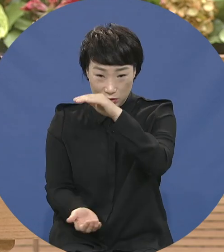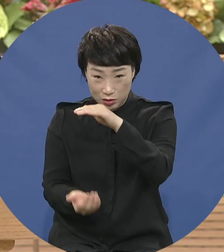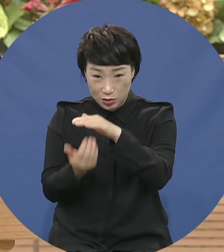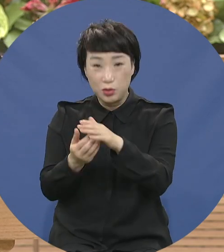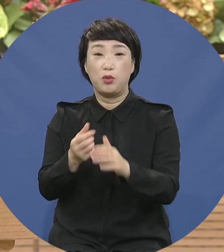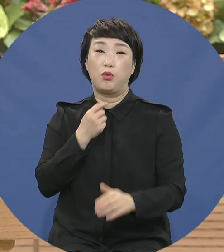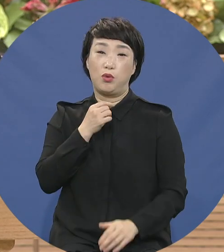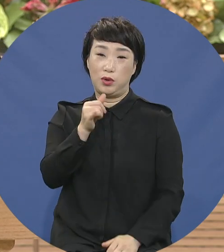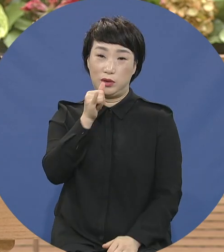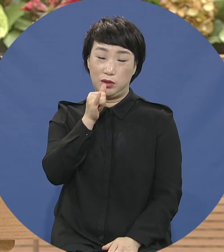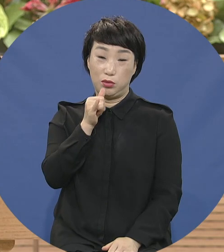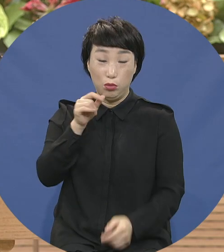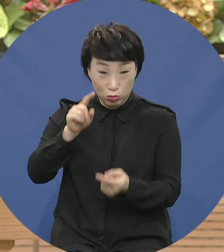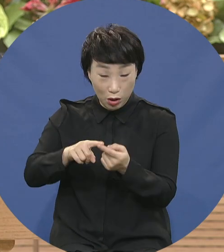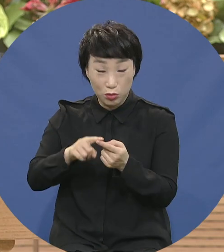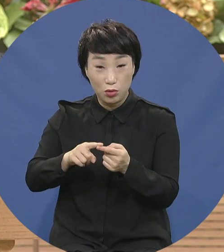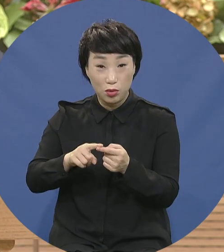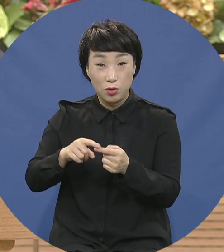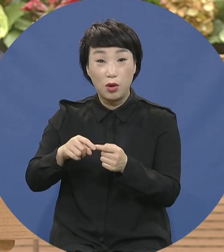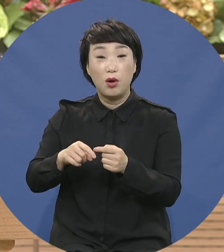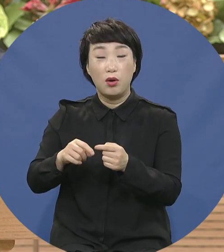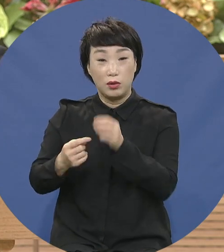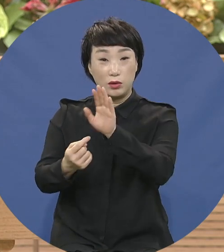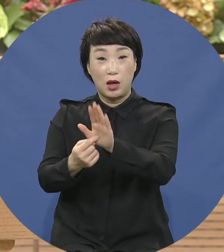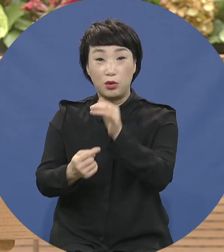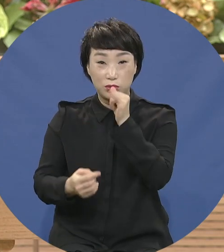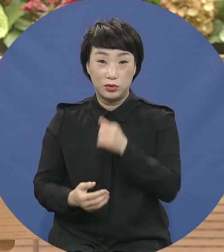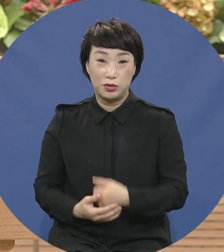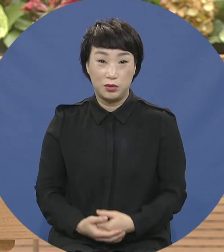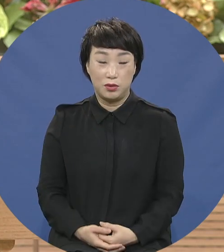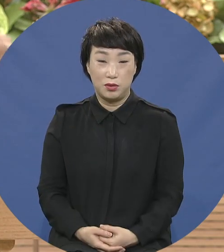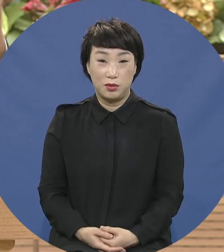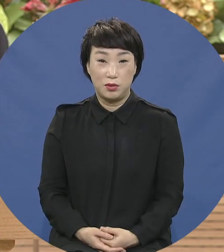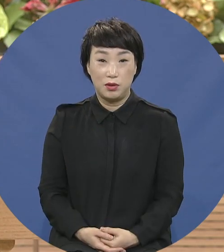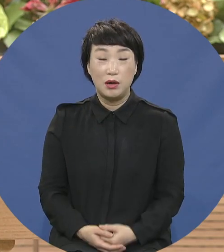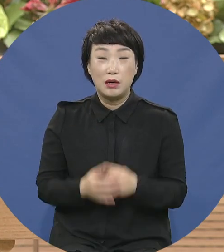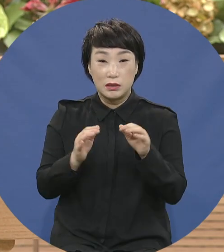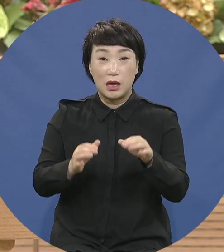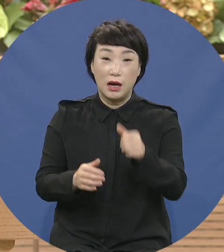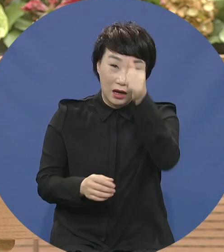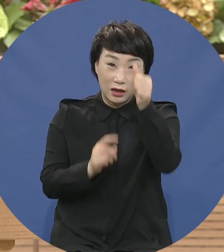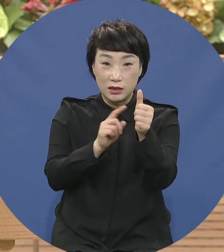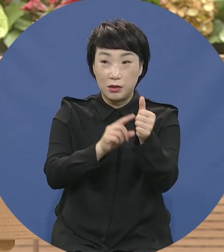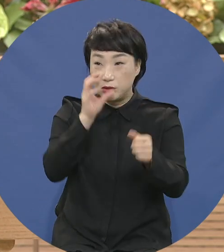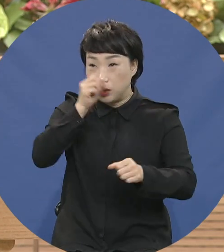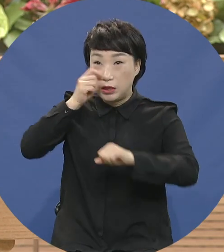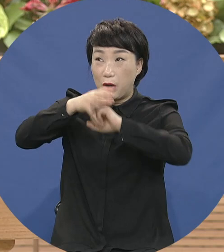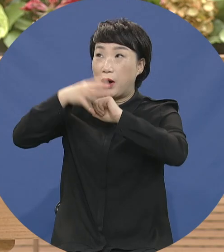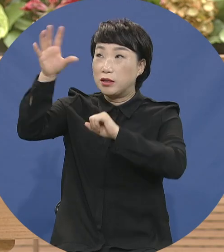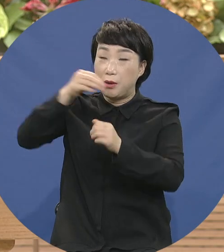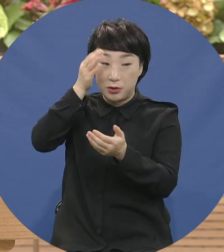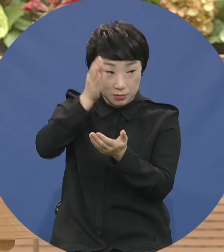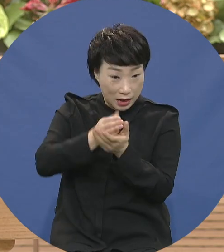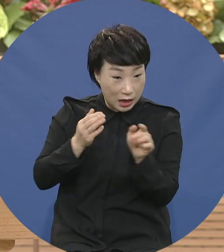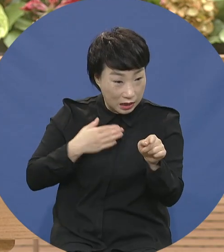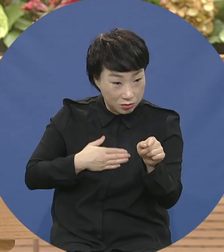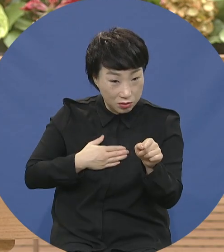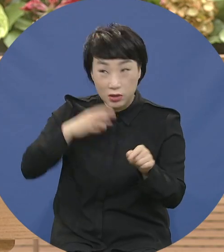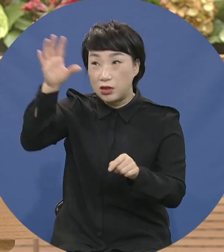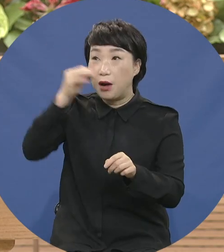실행하시기를 원하시고 실행하시는 분입니다. 바로 먹지 마라, 먹으면 정령